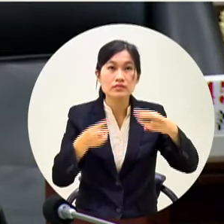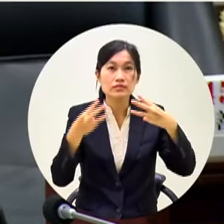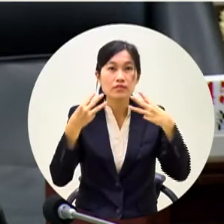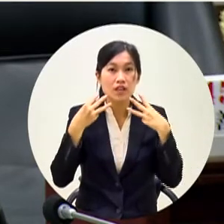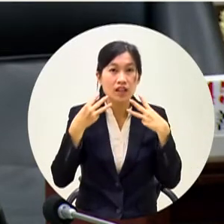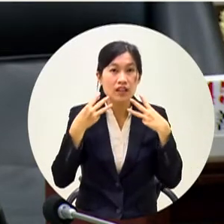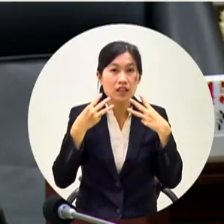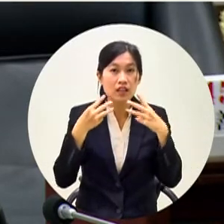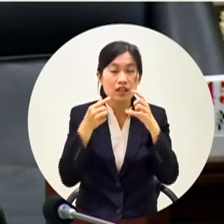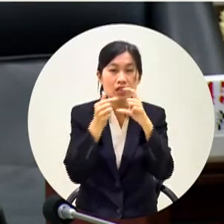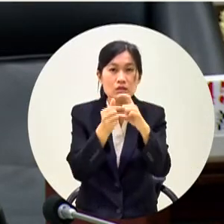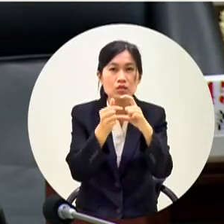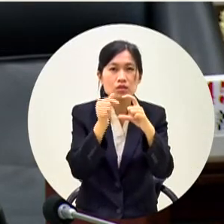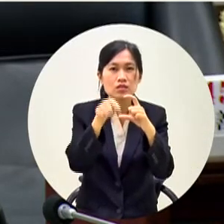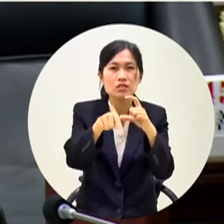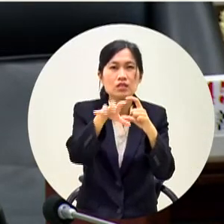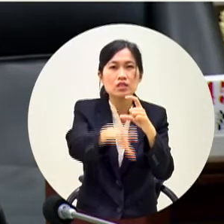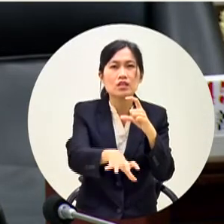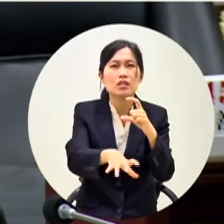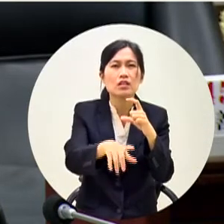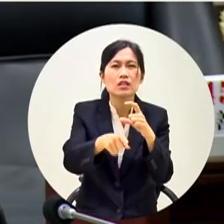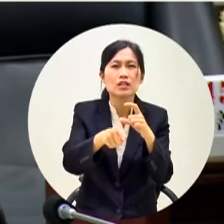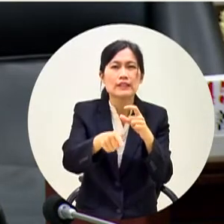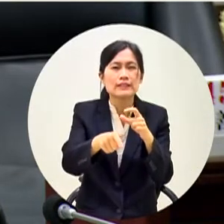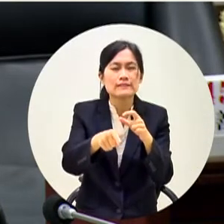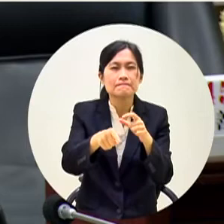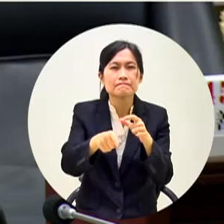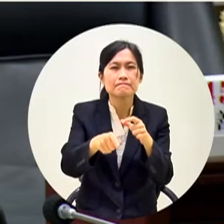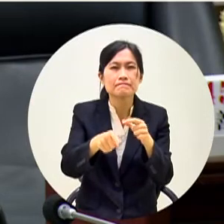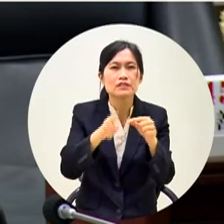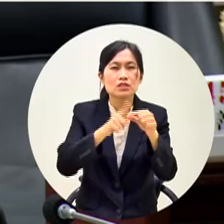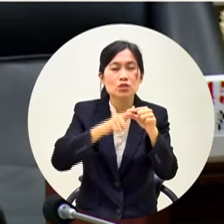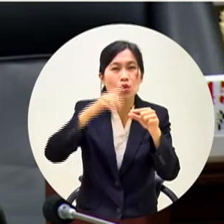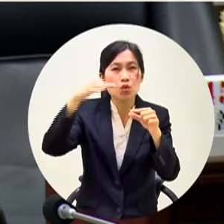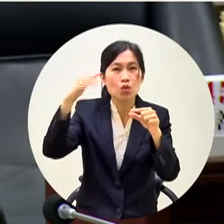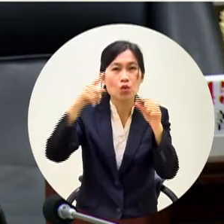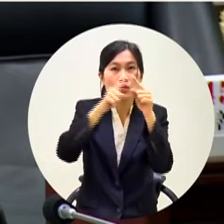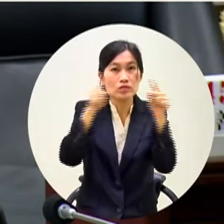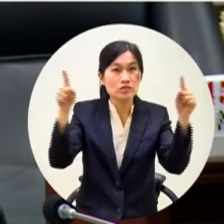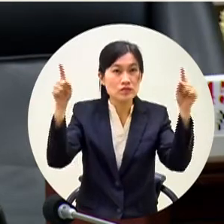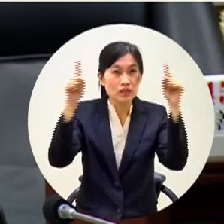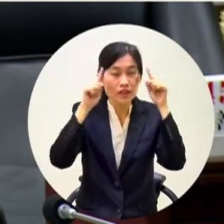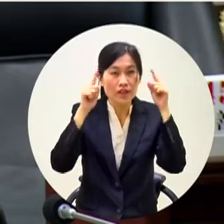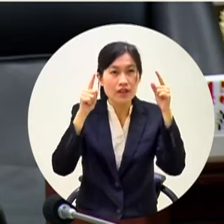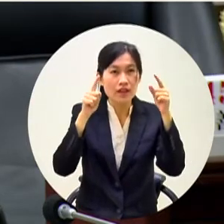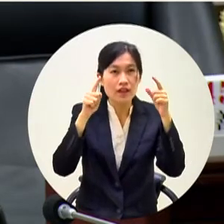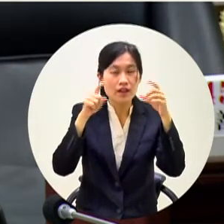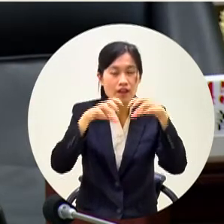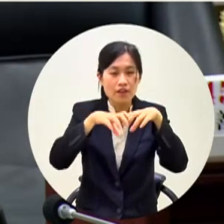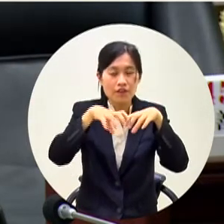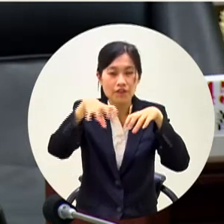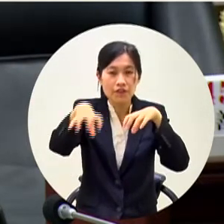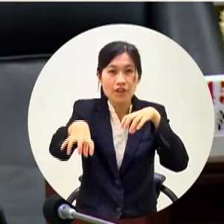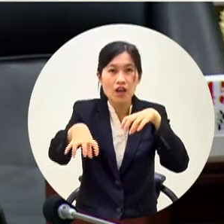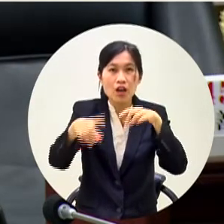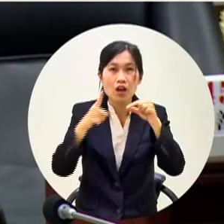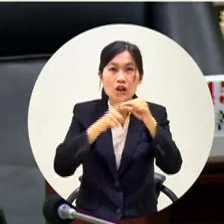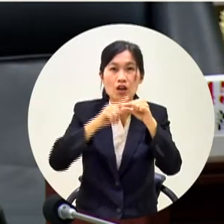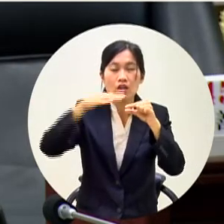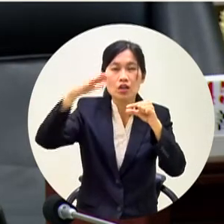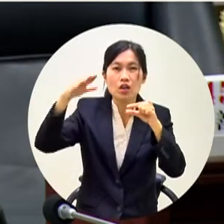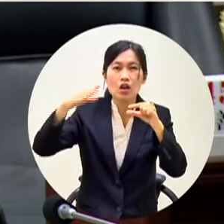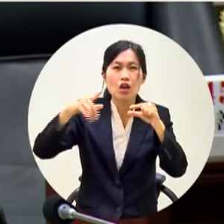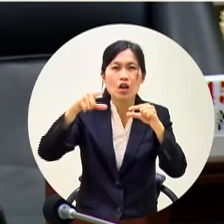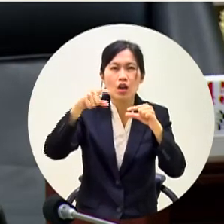伊即地我伫即个中山大学分校，进安尼中山大学，伊安尼国防部